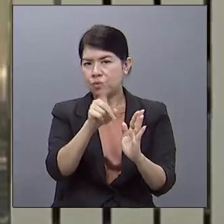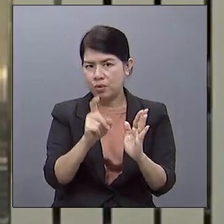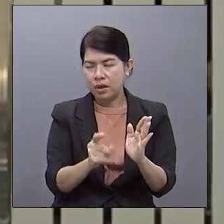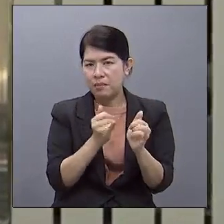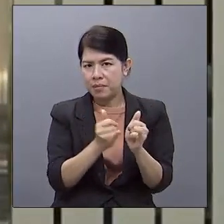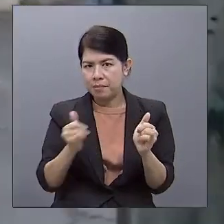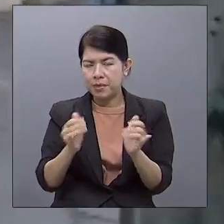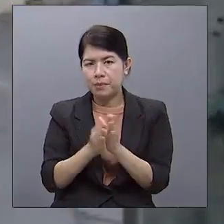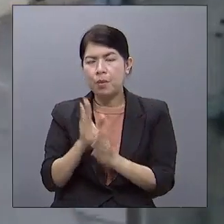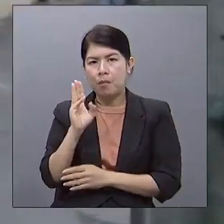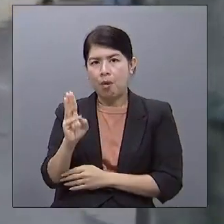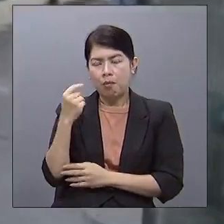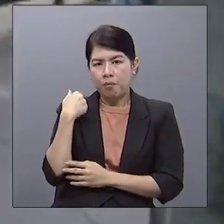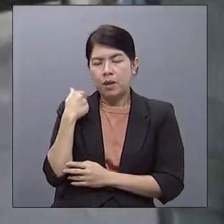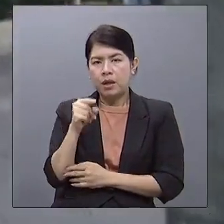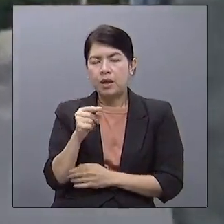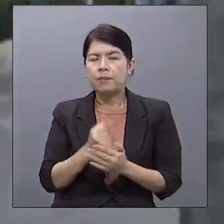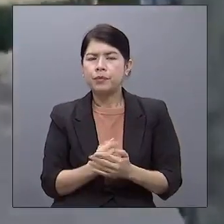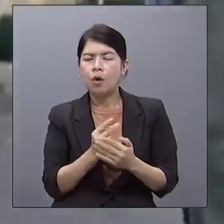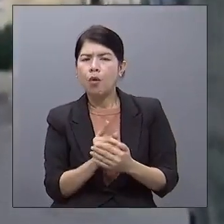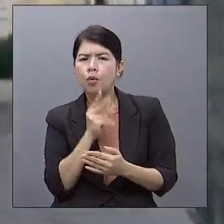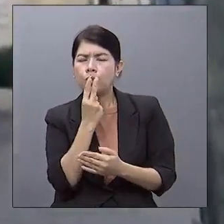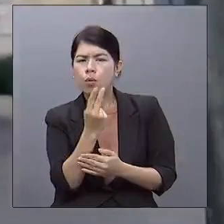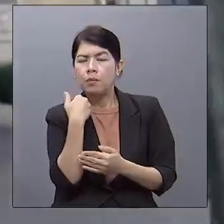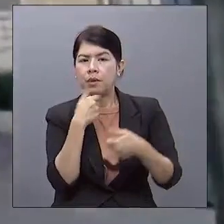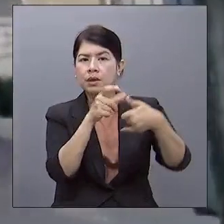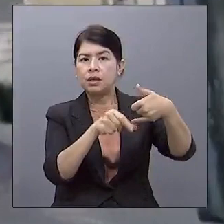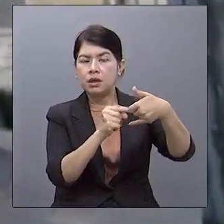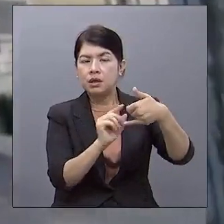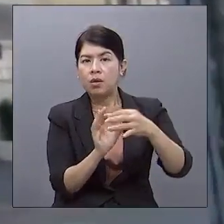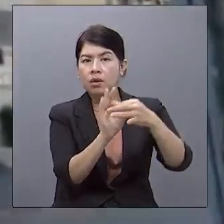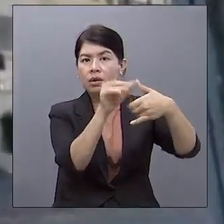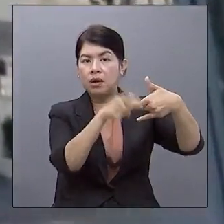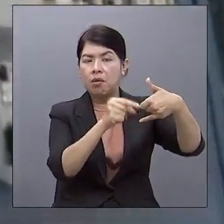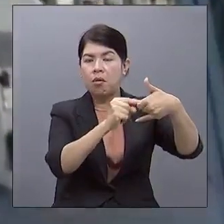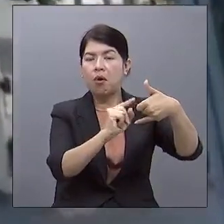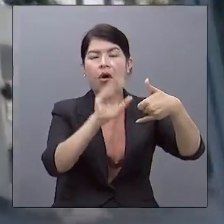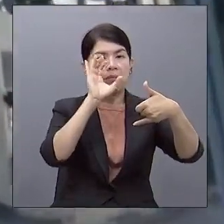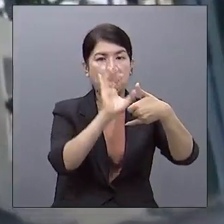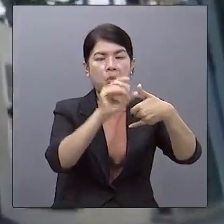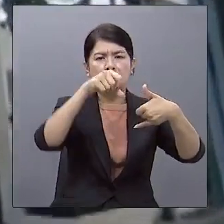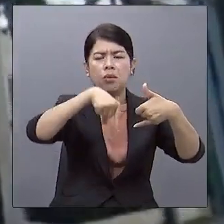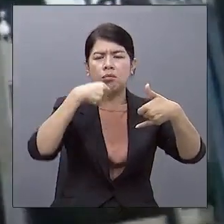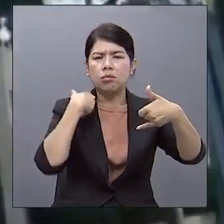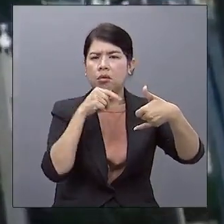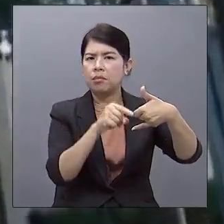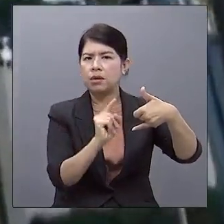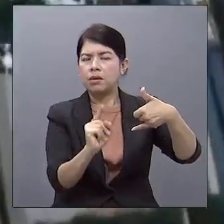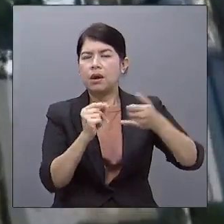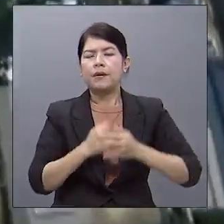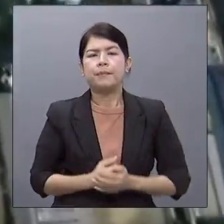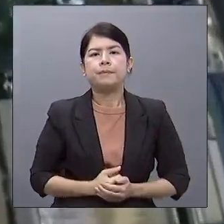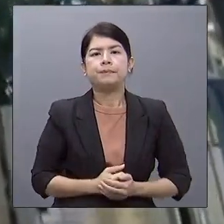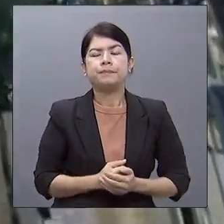สอบสวนว่าร่วมกับสารวัตรสวดทำกิจกรรมเกี่ยวข้องกับเว็บพนันออนไลน์หรือไม่หรือร่วมกันฟอกเงินค่ะส่วนทาง